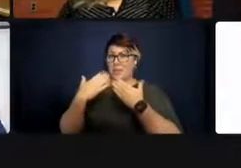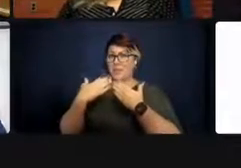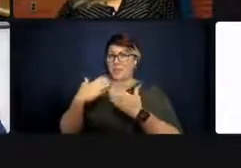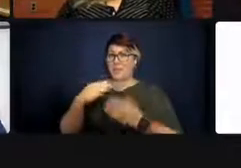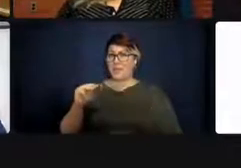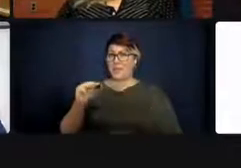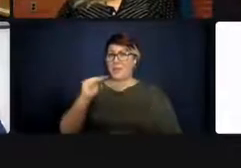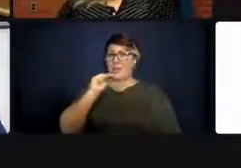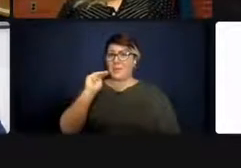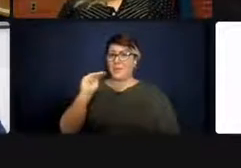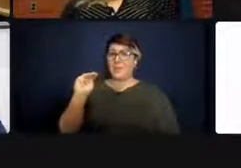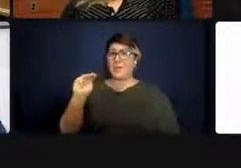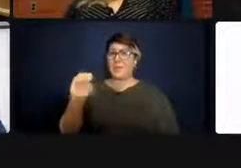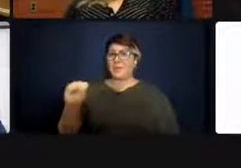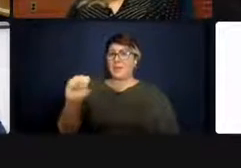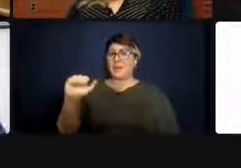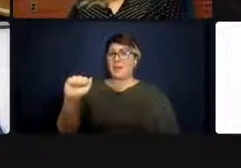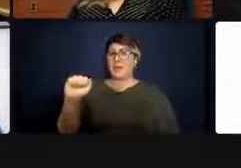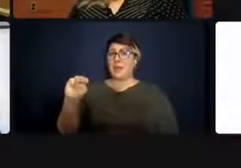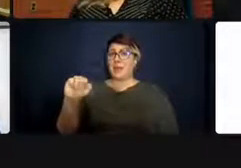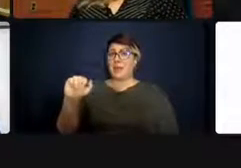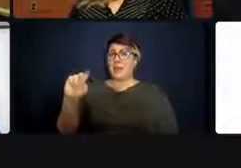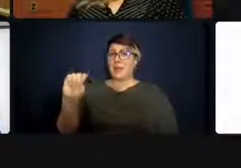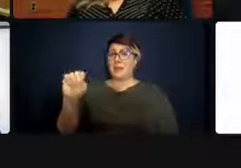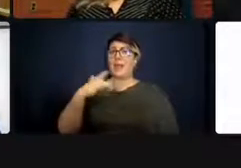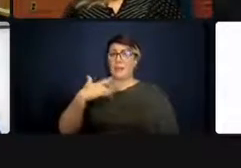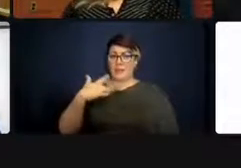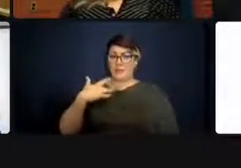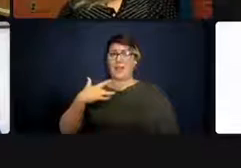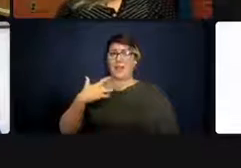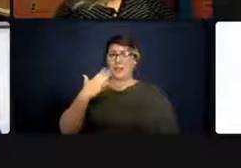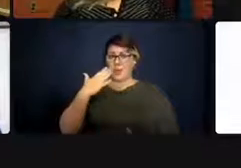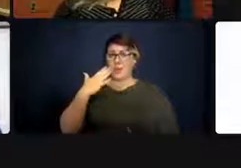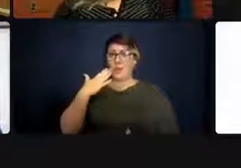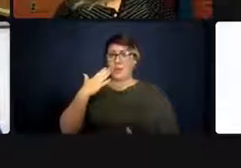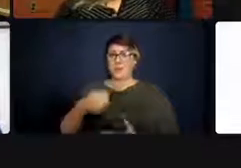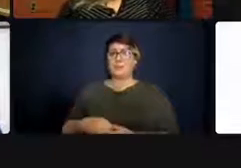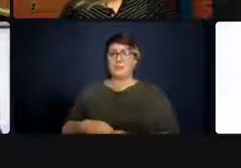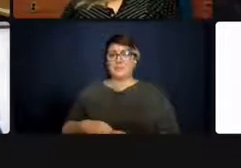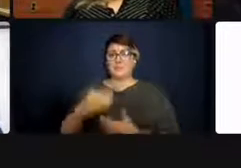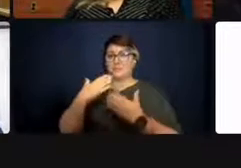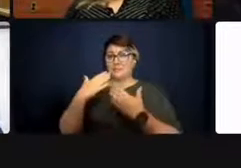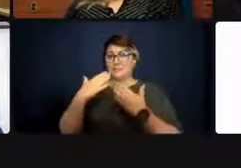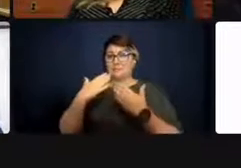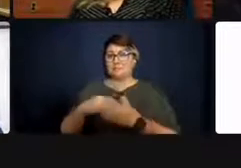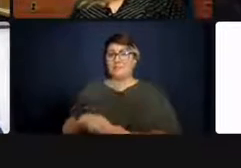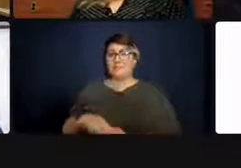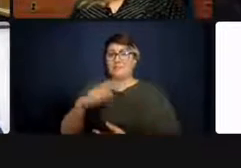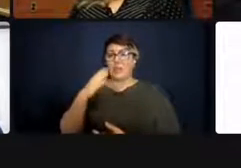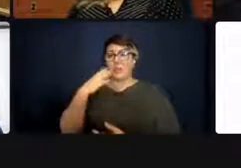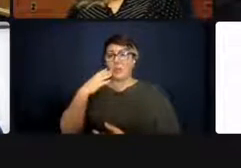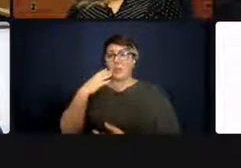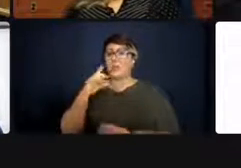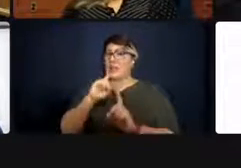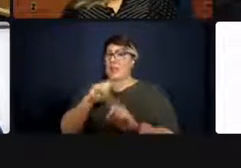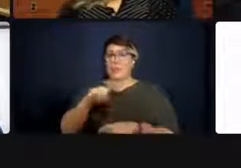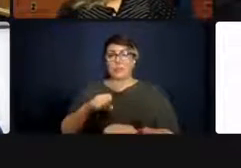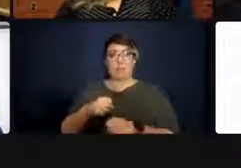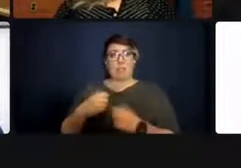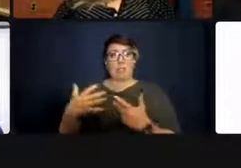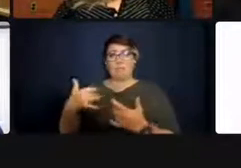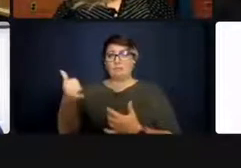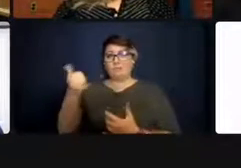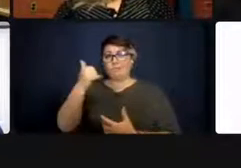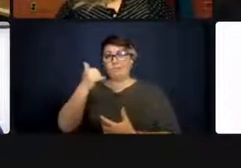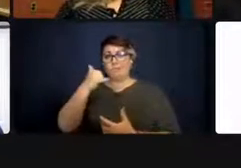نسيت أن أقول شكرا سيدة أمندا على العمل الذي تقومين به. نحن نشعر بما تقومين به ونعلم ما الذي يحدث. نحن نعرف بأنك